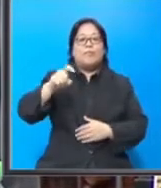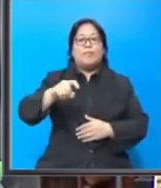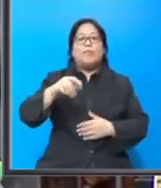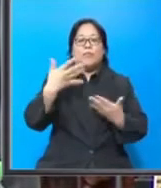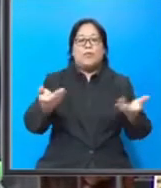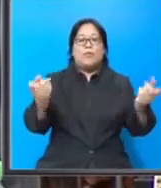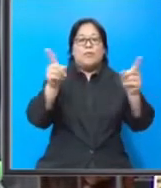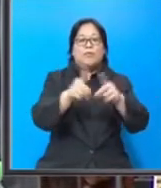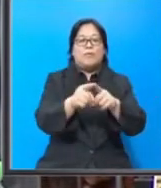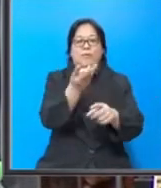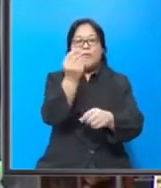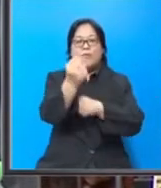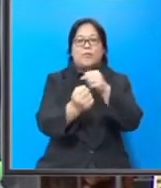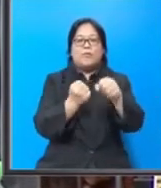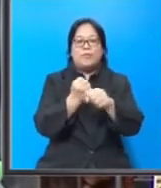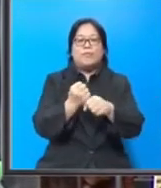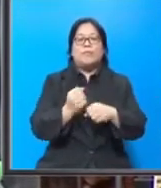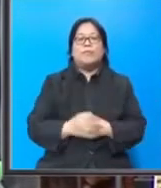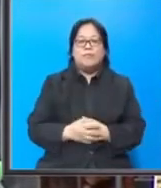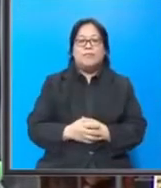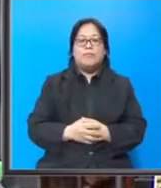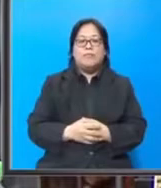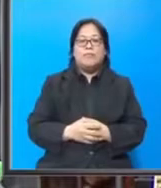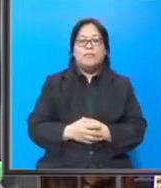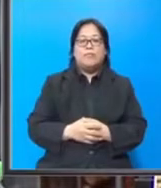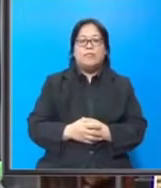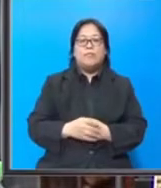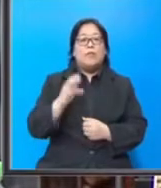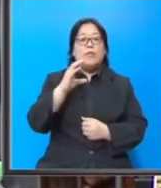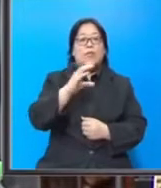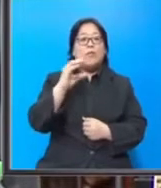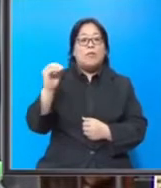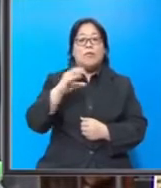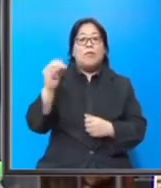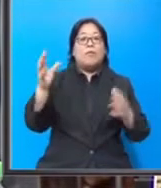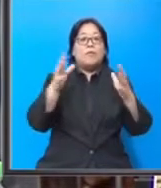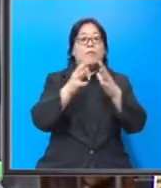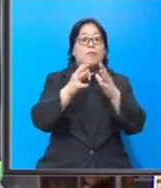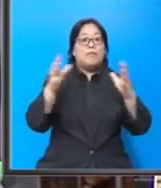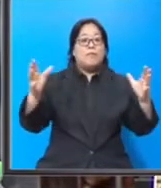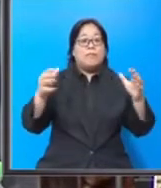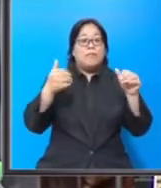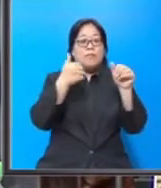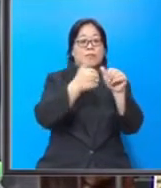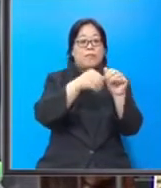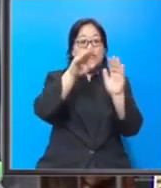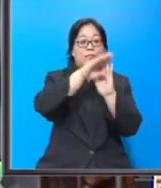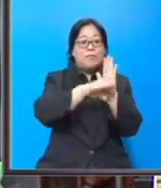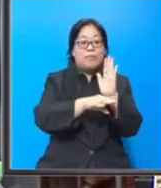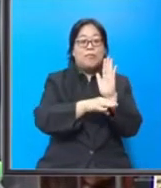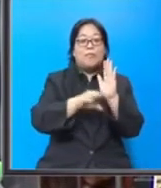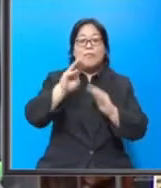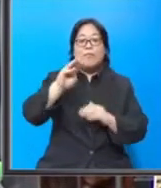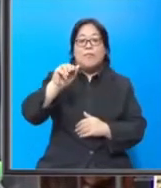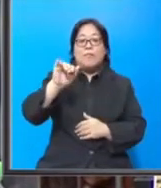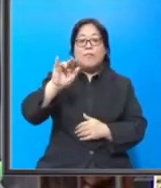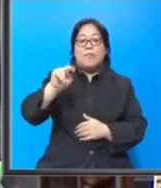sudah berlaku untuk beberapa tahun, bahawa syarikat-syarikat besar yang disenaraikan di main board